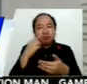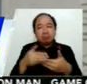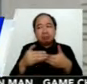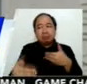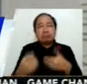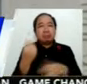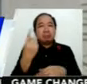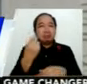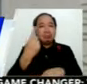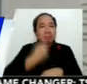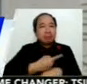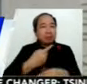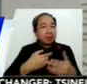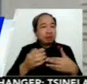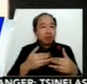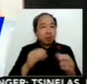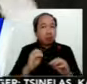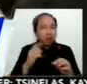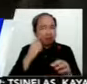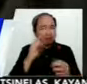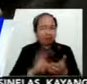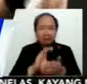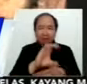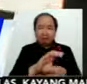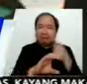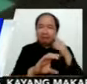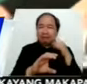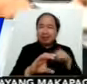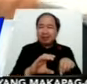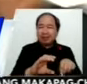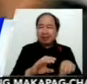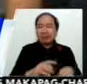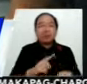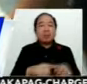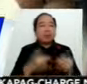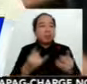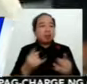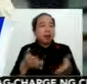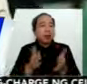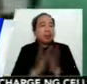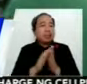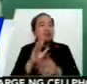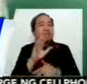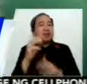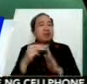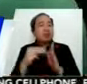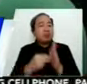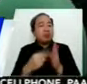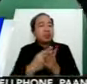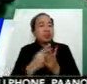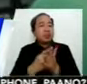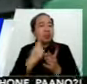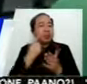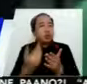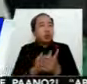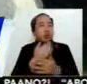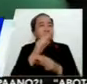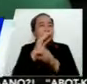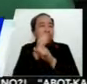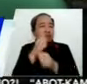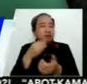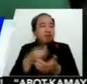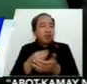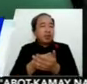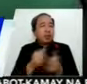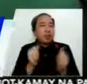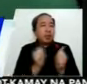wala namang alokasyon para rito ang OVP. Ang hinihingi namang 500 million pesos sa panibagong confidential funds ng OVP kasama sa mga